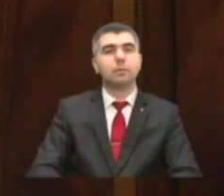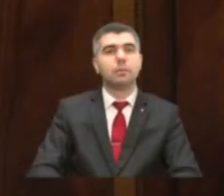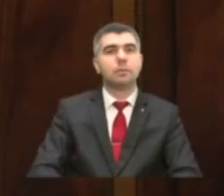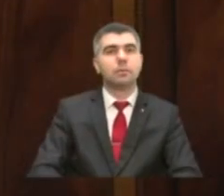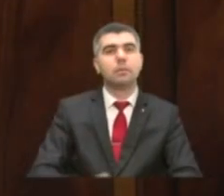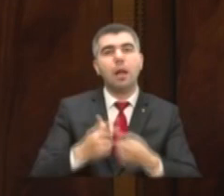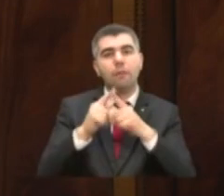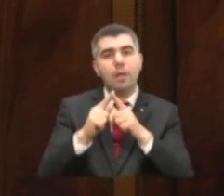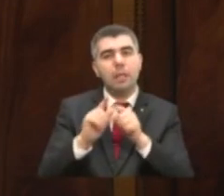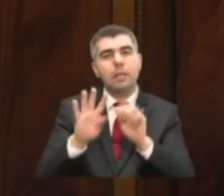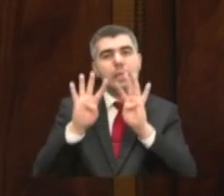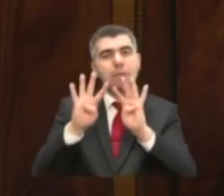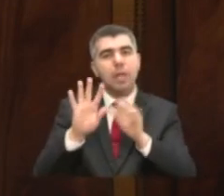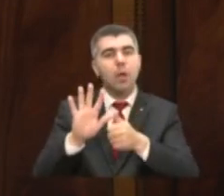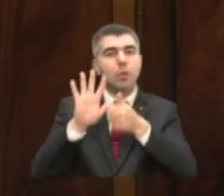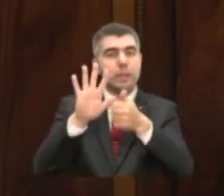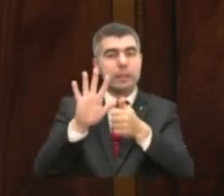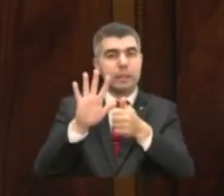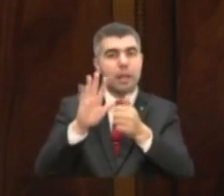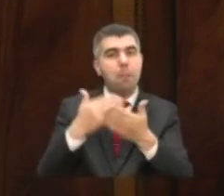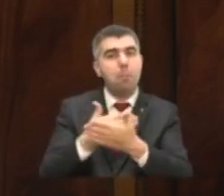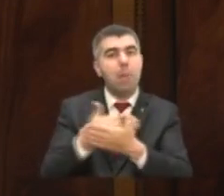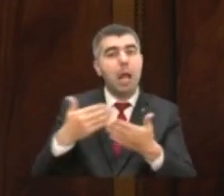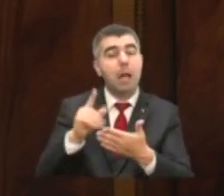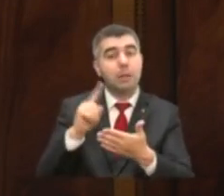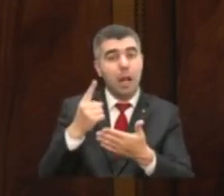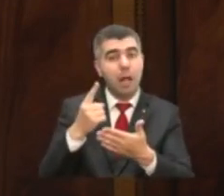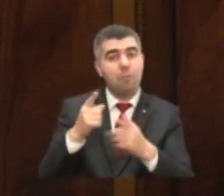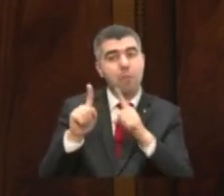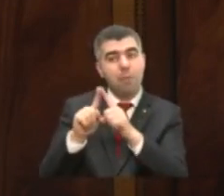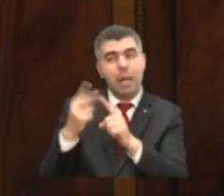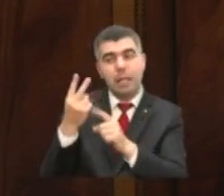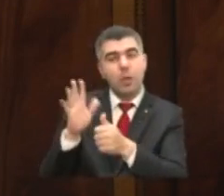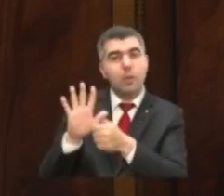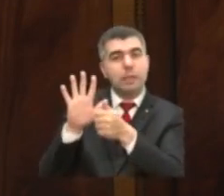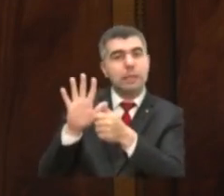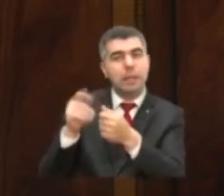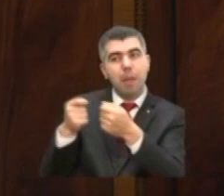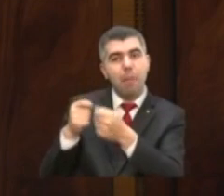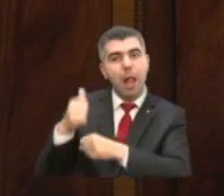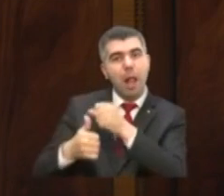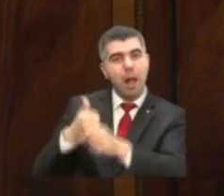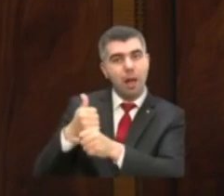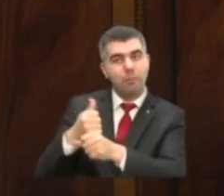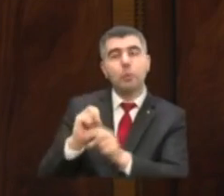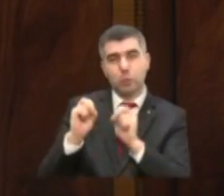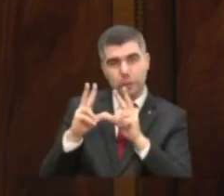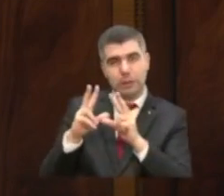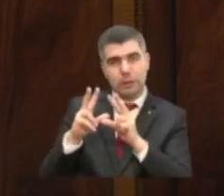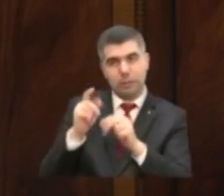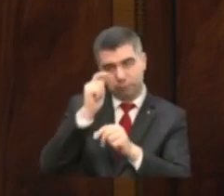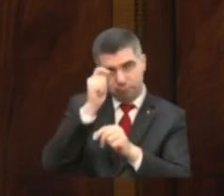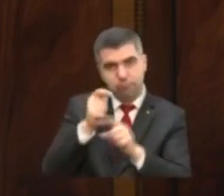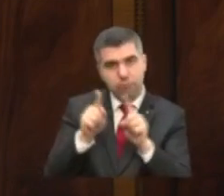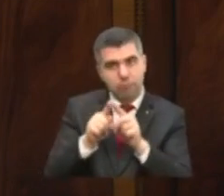خصصتم 68 مليار ديال الدرهم مقابل 62، فهذا مجهود معتبر لتعميم برنامج التيسير